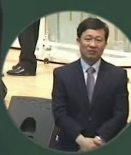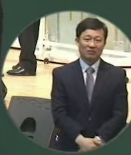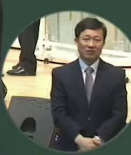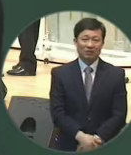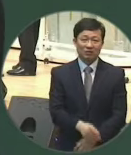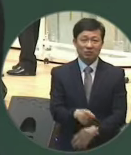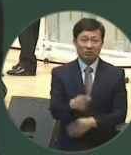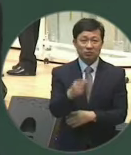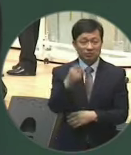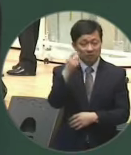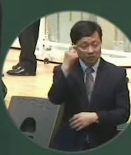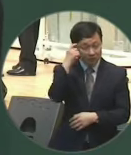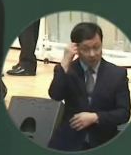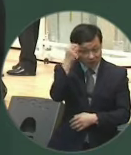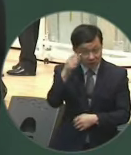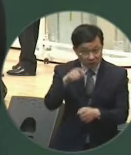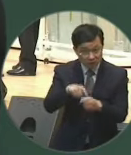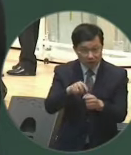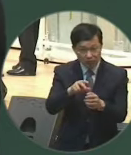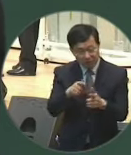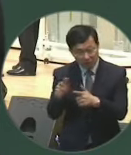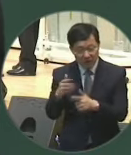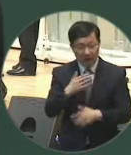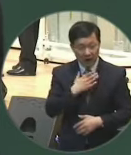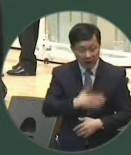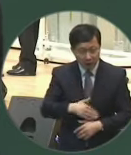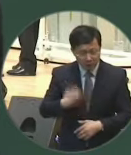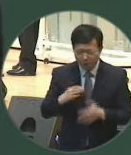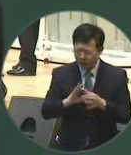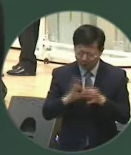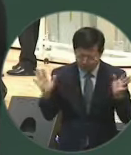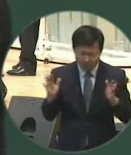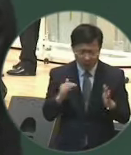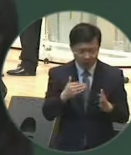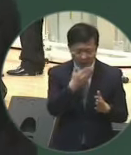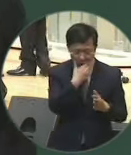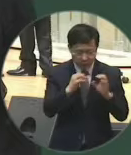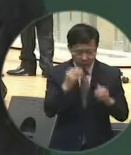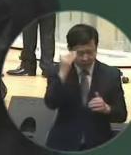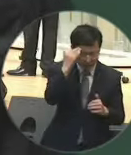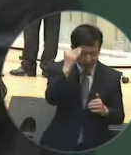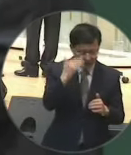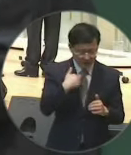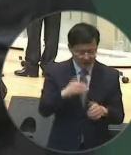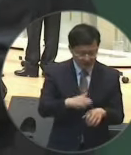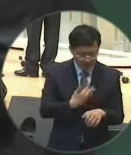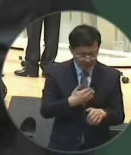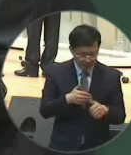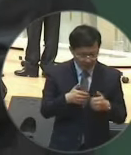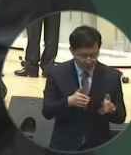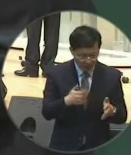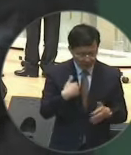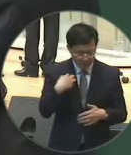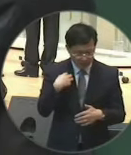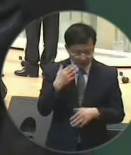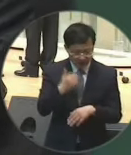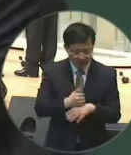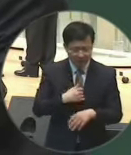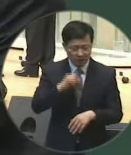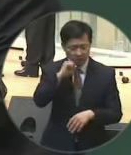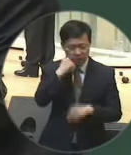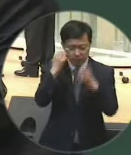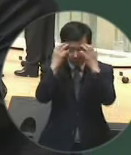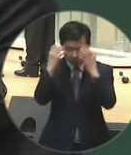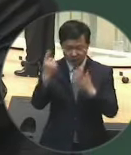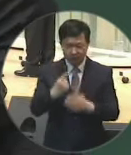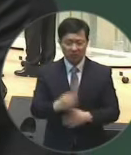것은 모르고 한 것 참고 안 합니다. But the spiritual things, even if you did things without knowing, that doesn't matter. 내가